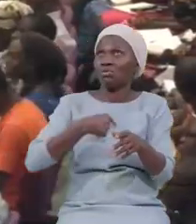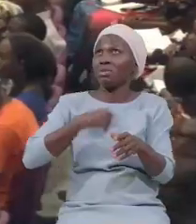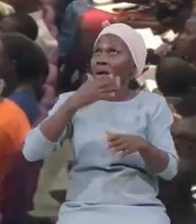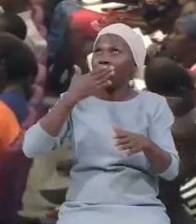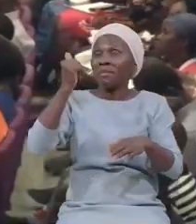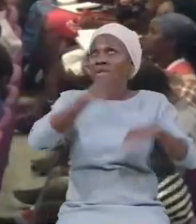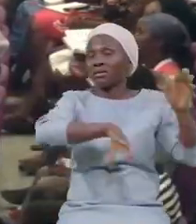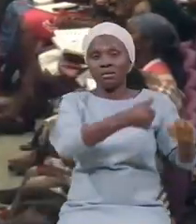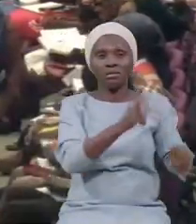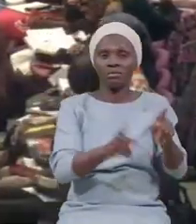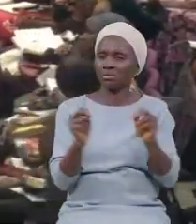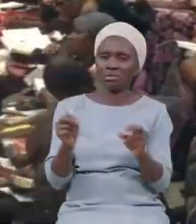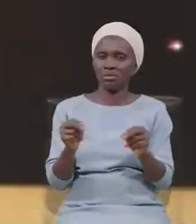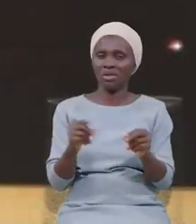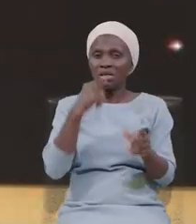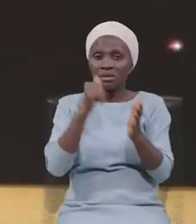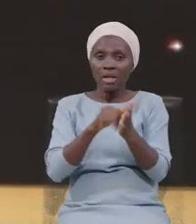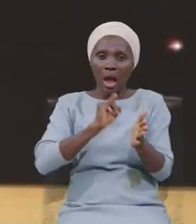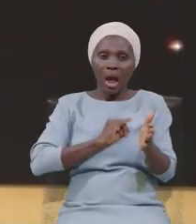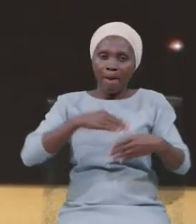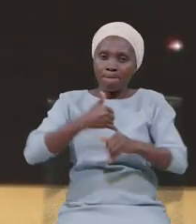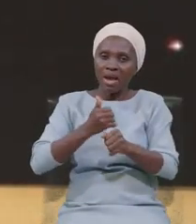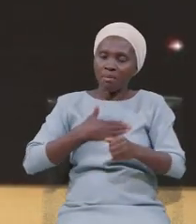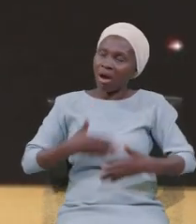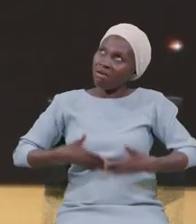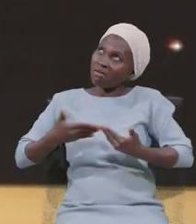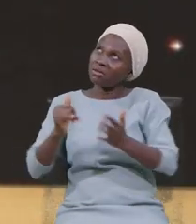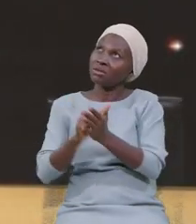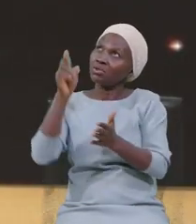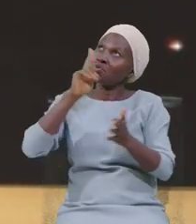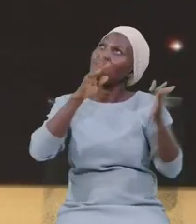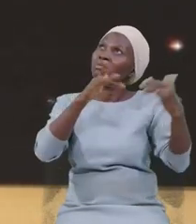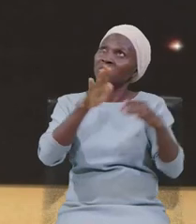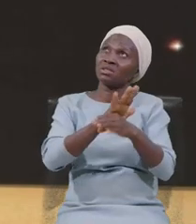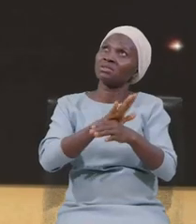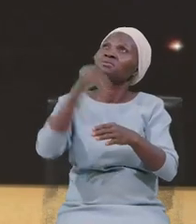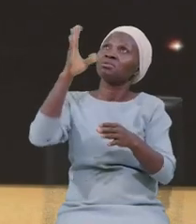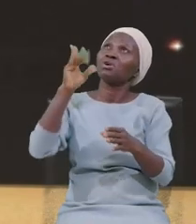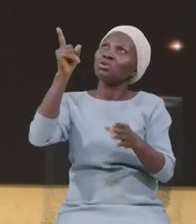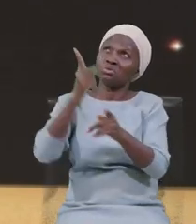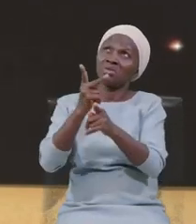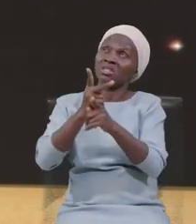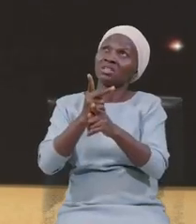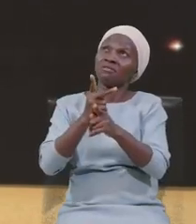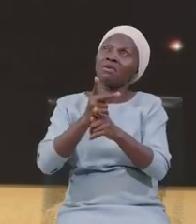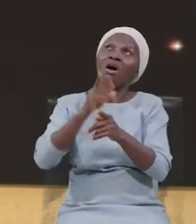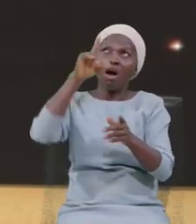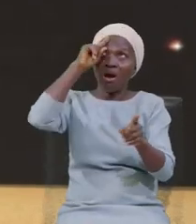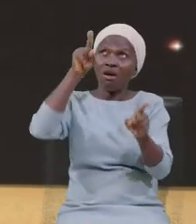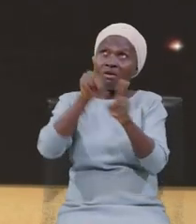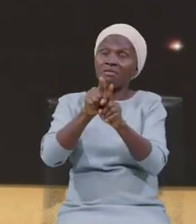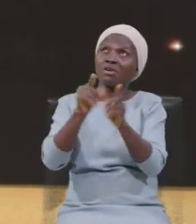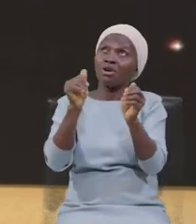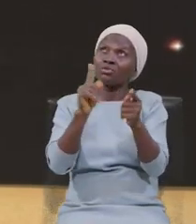Et je lui fis cette confession. Seigneur Dieu, grand et redoutable, toi qui gardes ton alliance et qui fais miséricorde à ceux